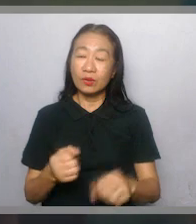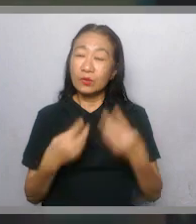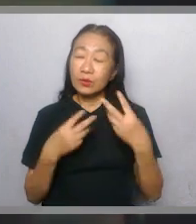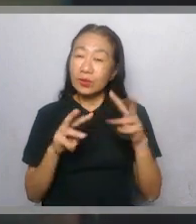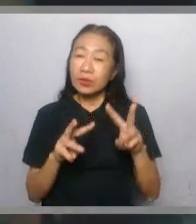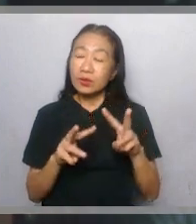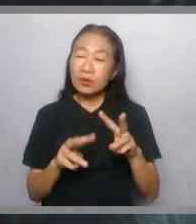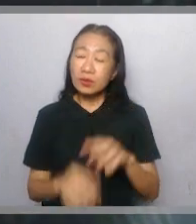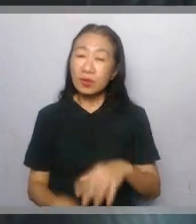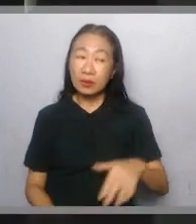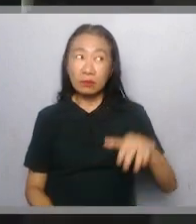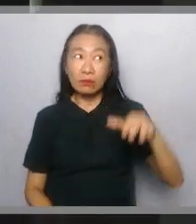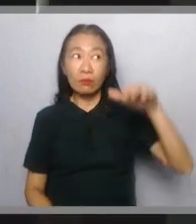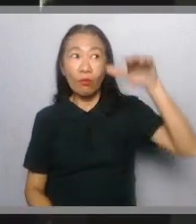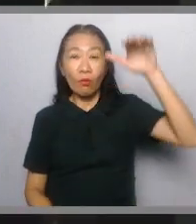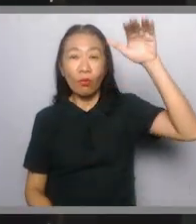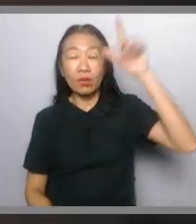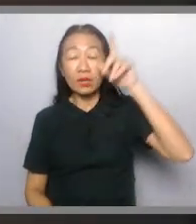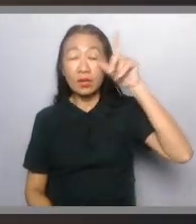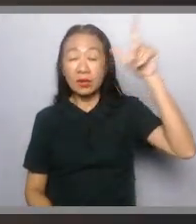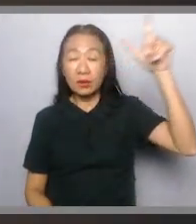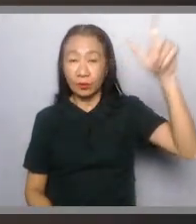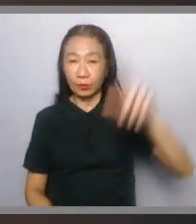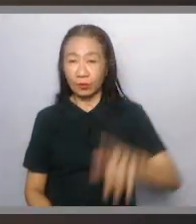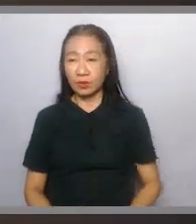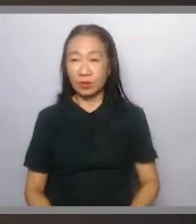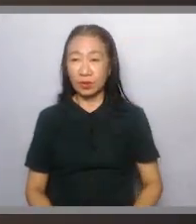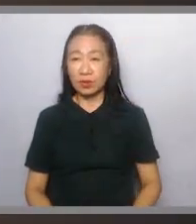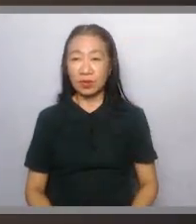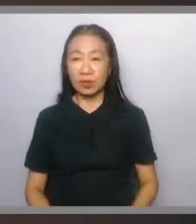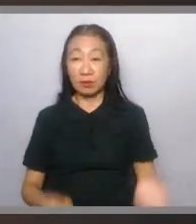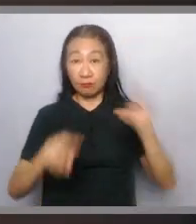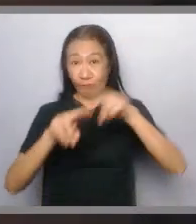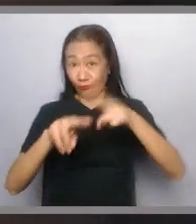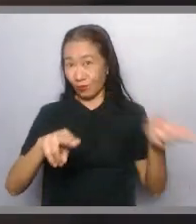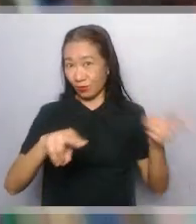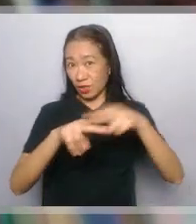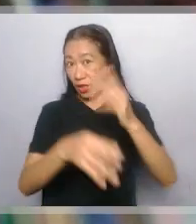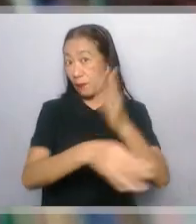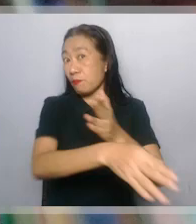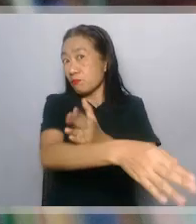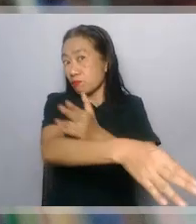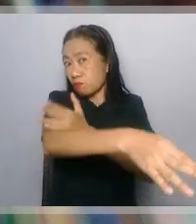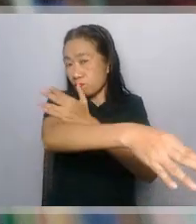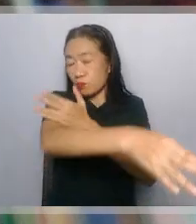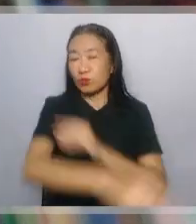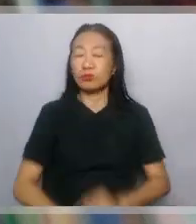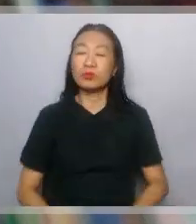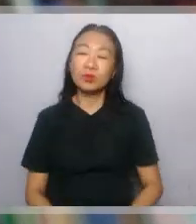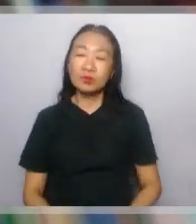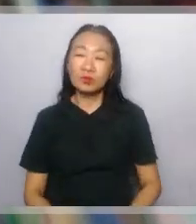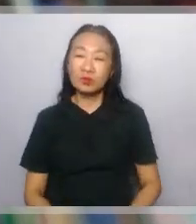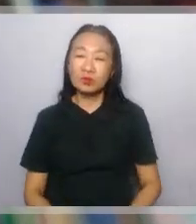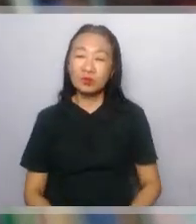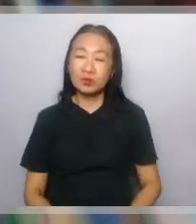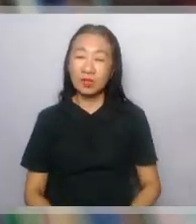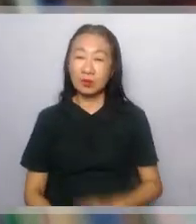So while nag-grow up siya or lumalaki, nabubos din yung kanyang